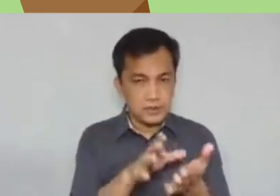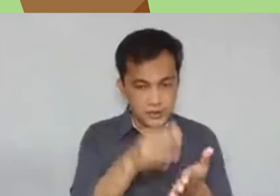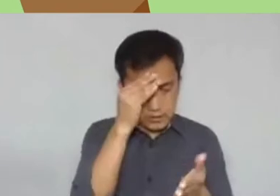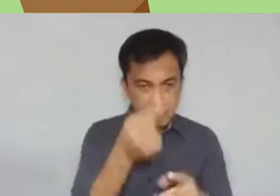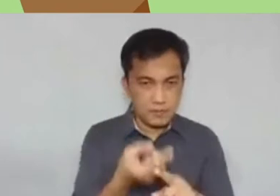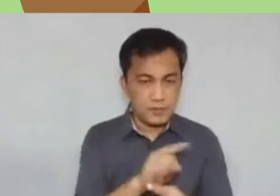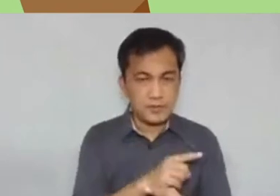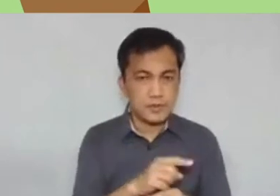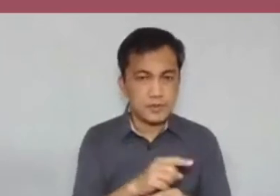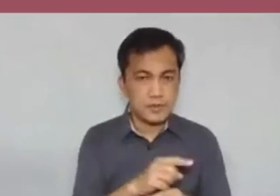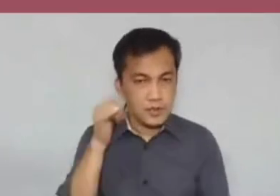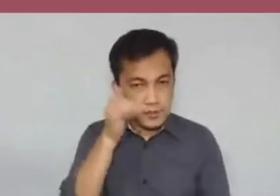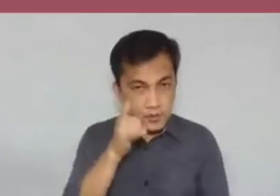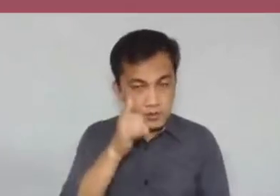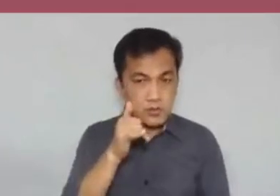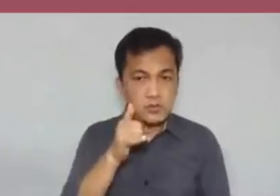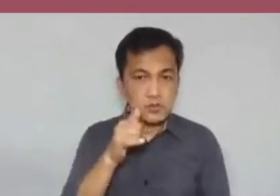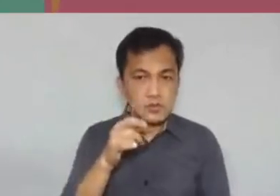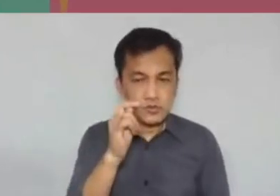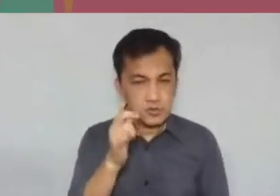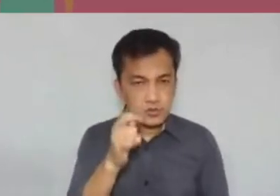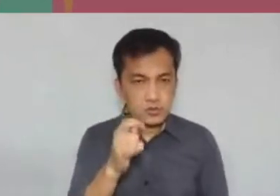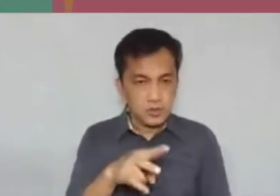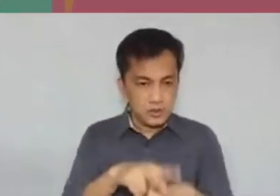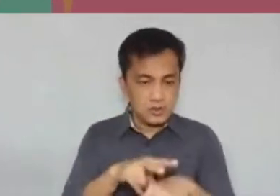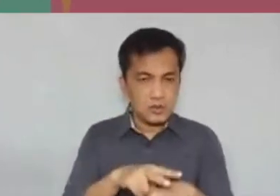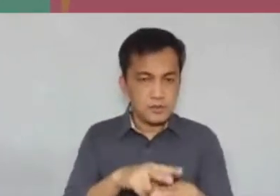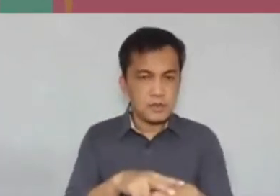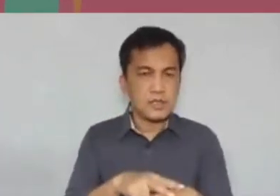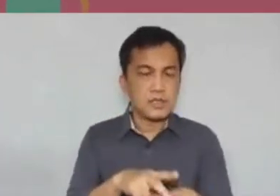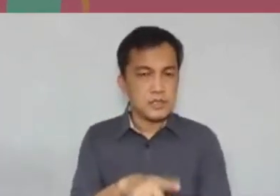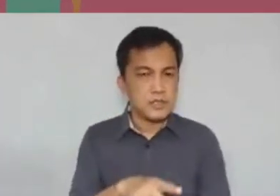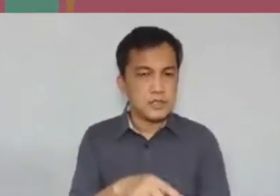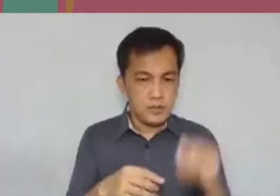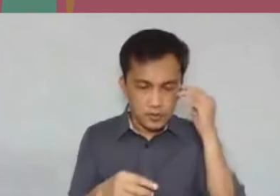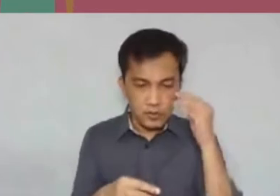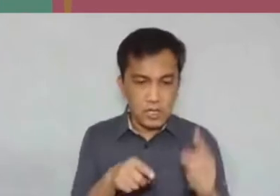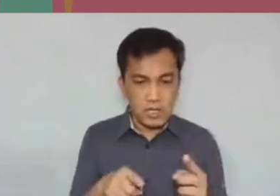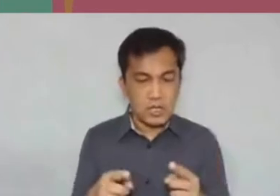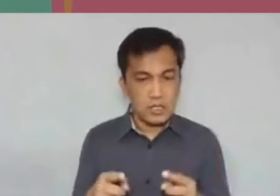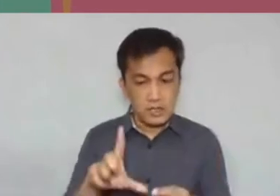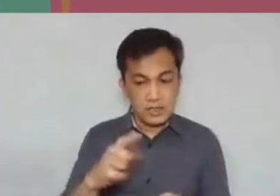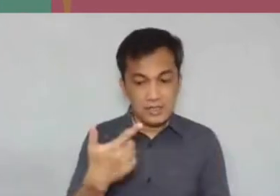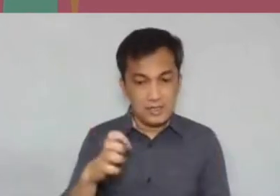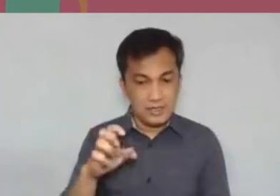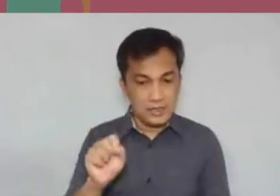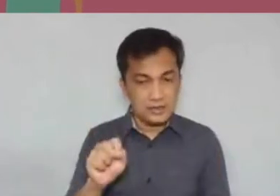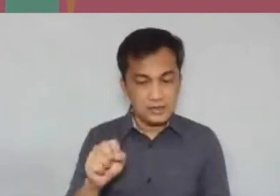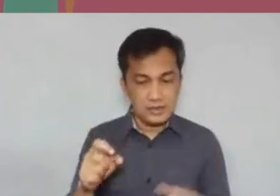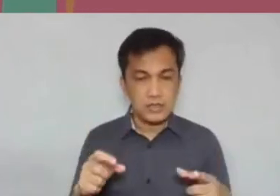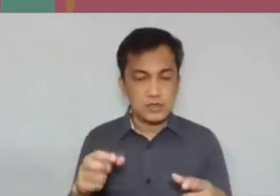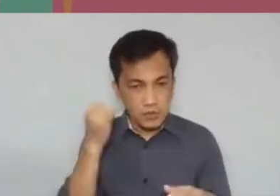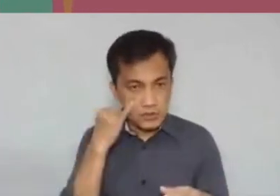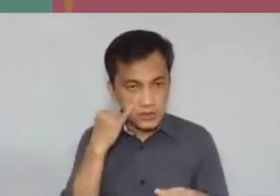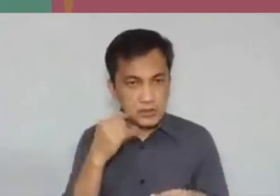sa mga videos sa YouTube. Pinagpahinga ni Mario ang kaliwang binti ni Juana, nilagyan niya ito ng mga harang at suporta para